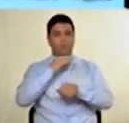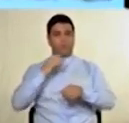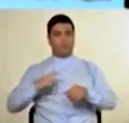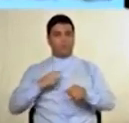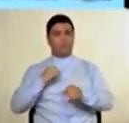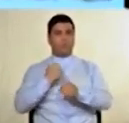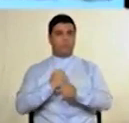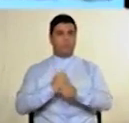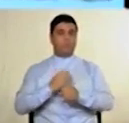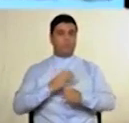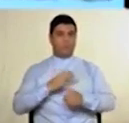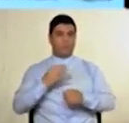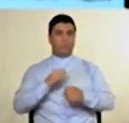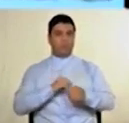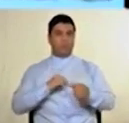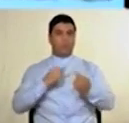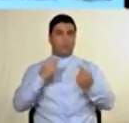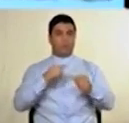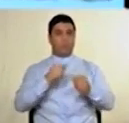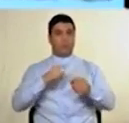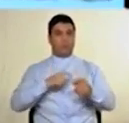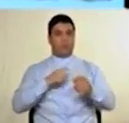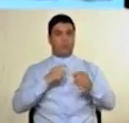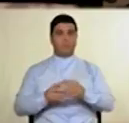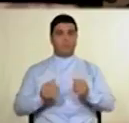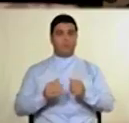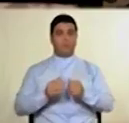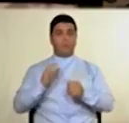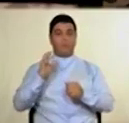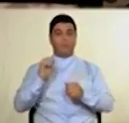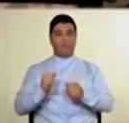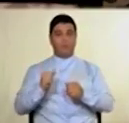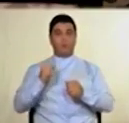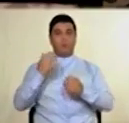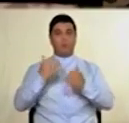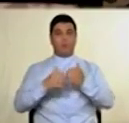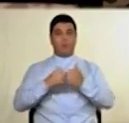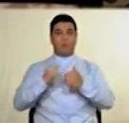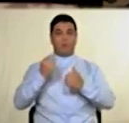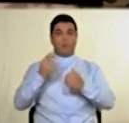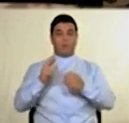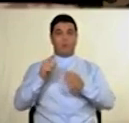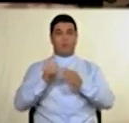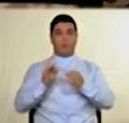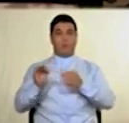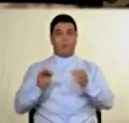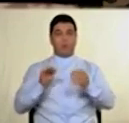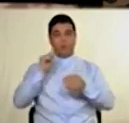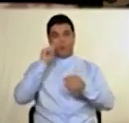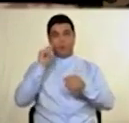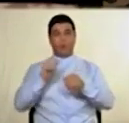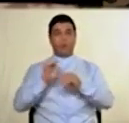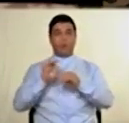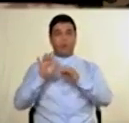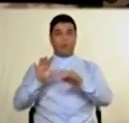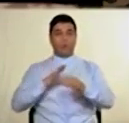jihatdan ajralib turgan o'ziga xos bir dehqonchilik mahsulotlari bilan. Va O'rta Osiyo viloyatidan Xitoyga olib borilgan